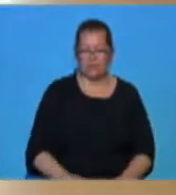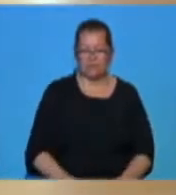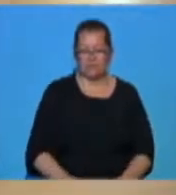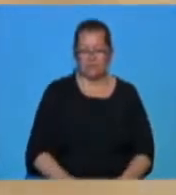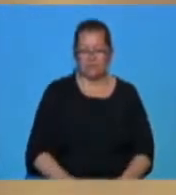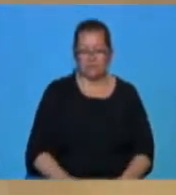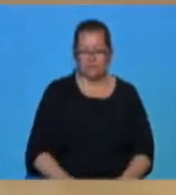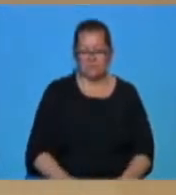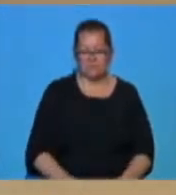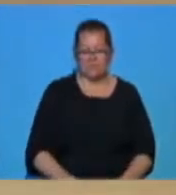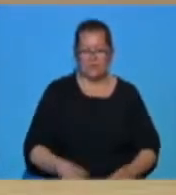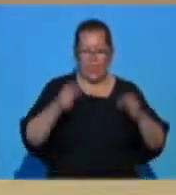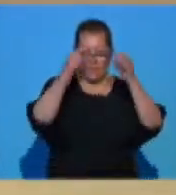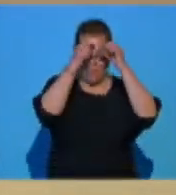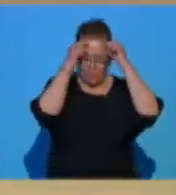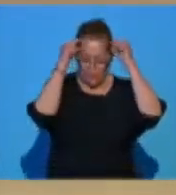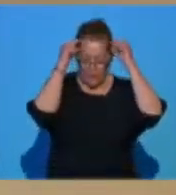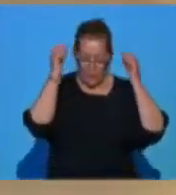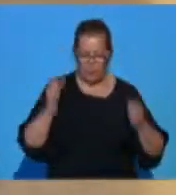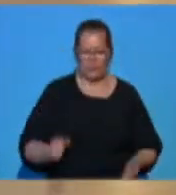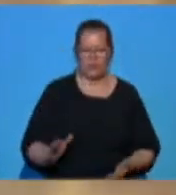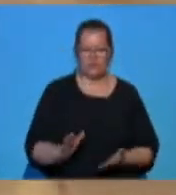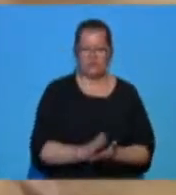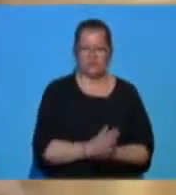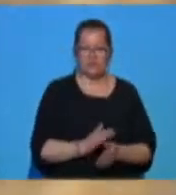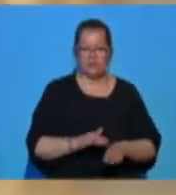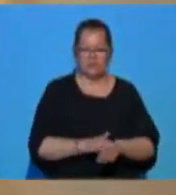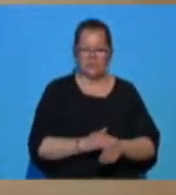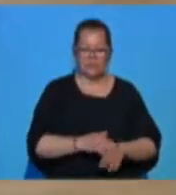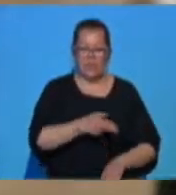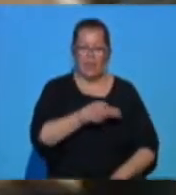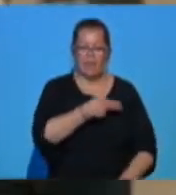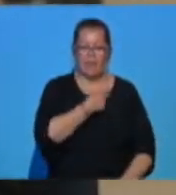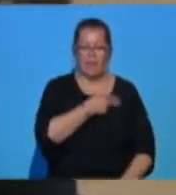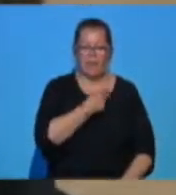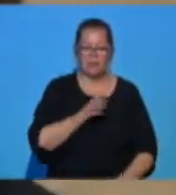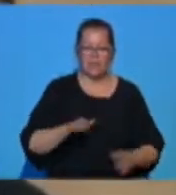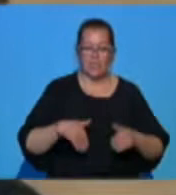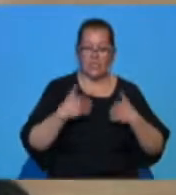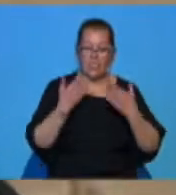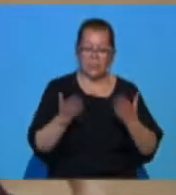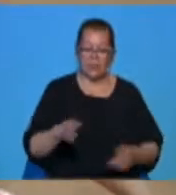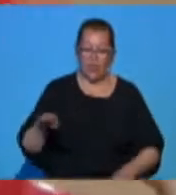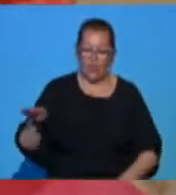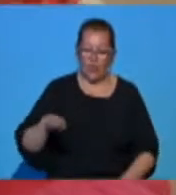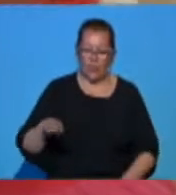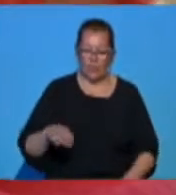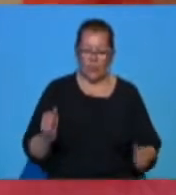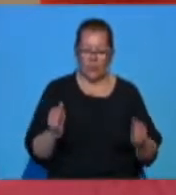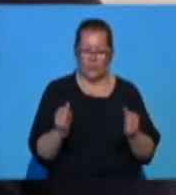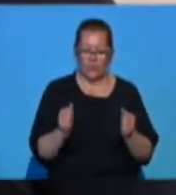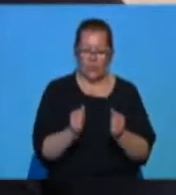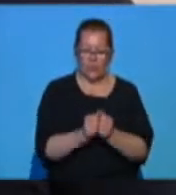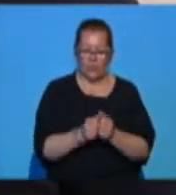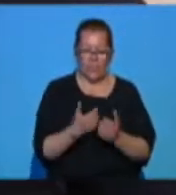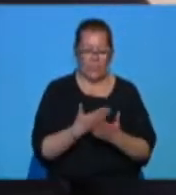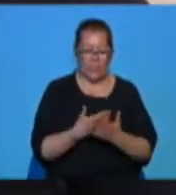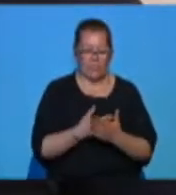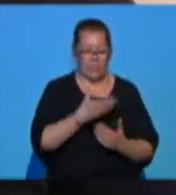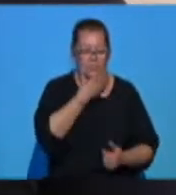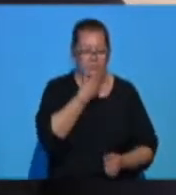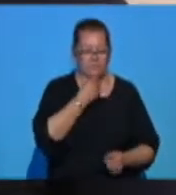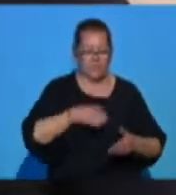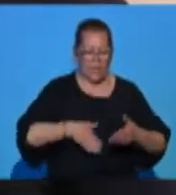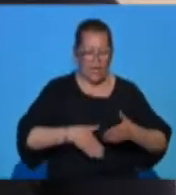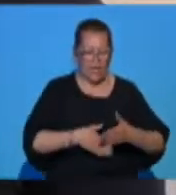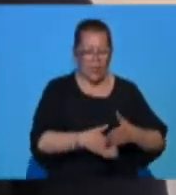și multe premii obținute de-a lungul carierei. Se simt mândri că le insuflă copiilor dragostea pentru frumos. Îi sprijinim, noi ca